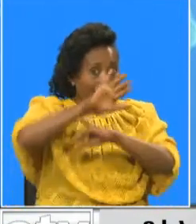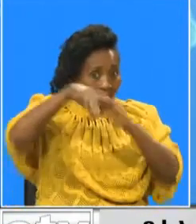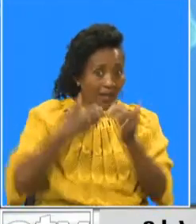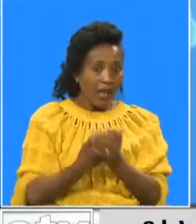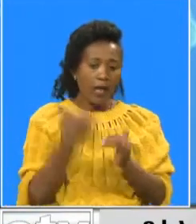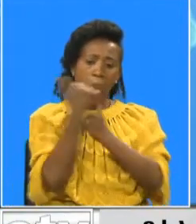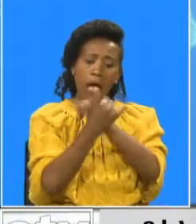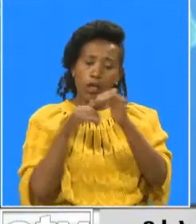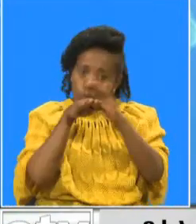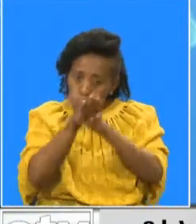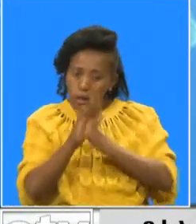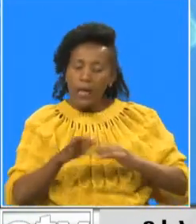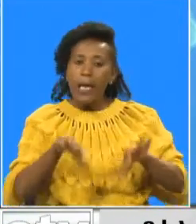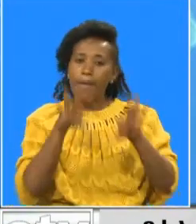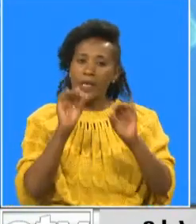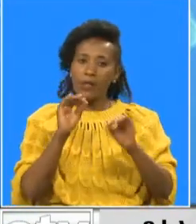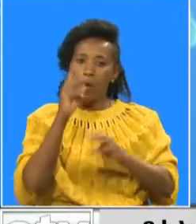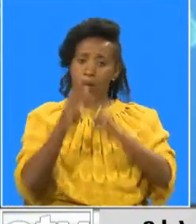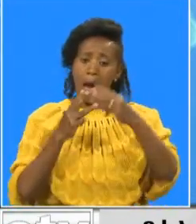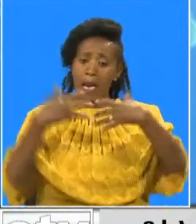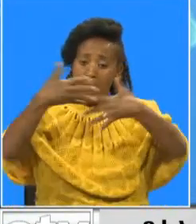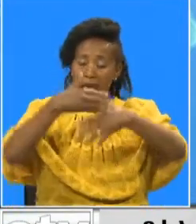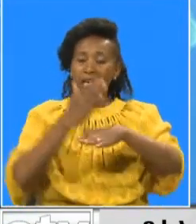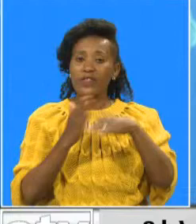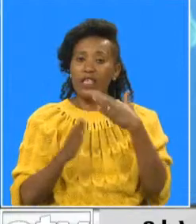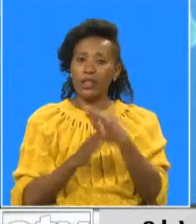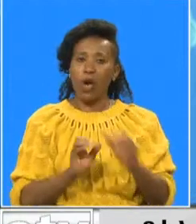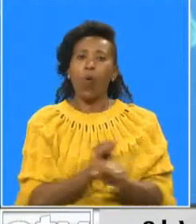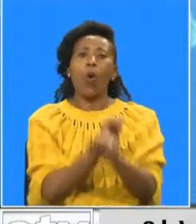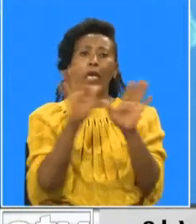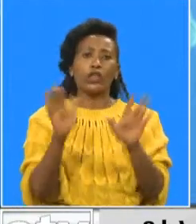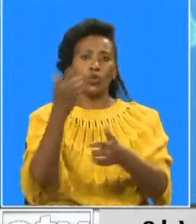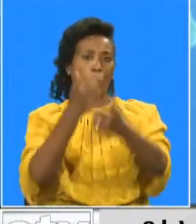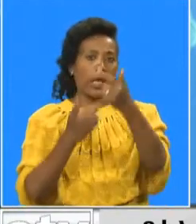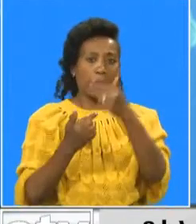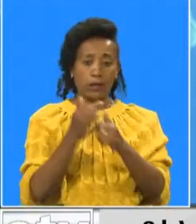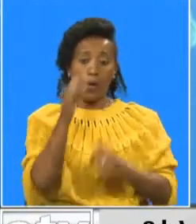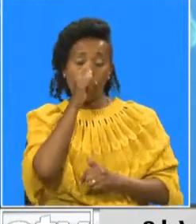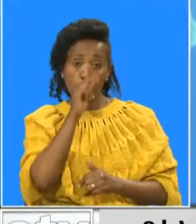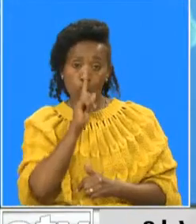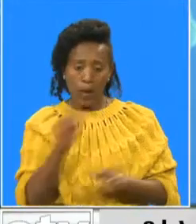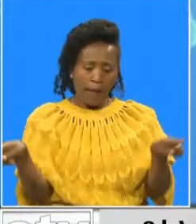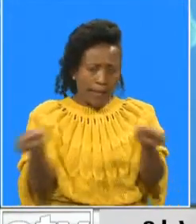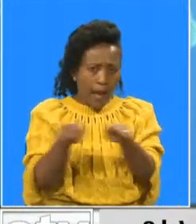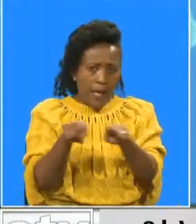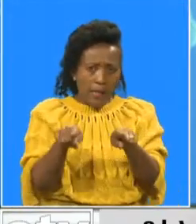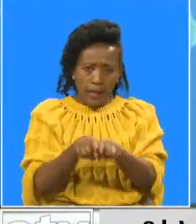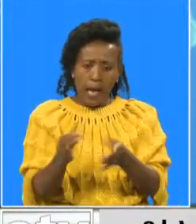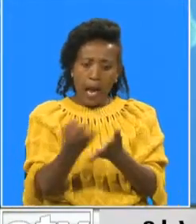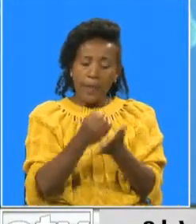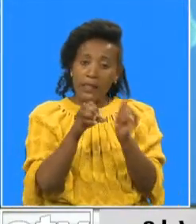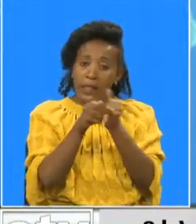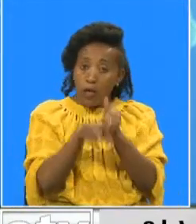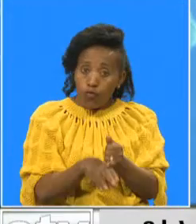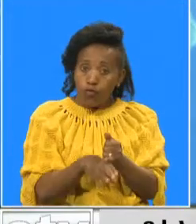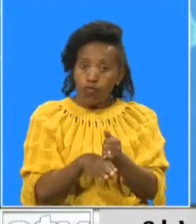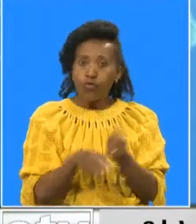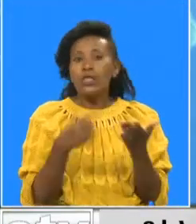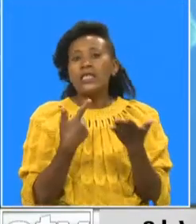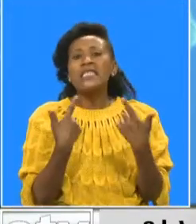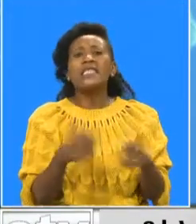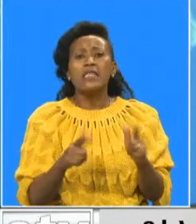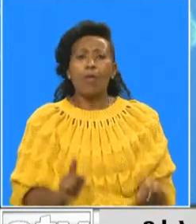አሁን ላይ በሀገሪቱ ውስጥ የሚገኙ በዓለም አቀፍ ደረጃ ነው ያው ወረርሽኙ የተከሰተውና በኢትዮጵያም ተመሳሳይ የአምራች ዘርፉ ተመሳሳይ ጣፈንታ